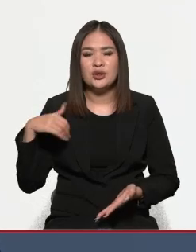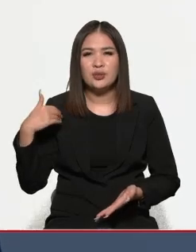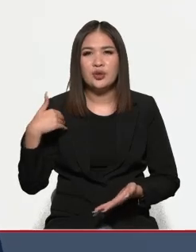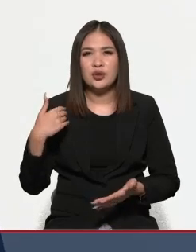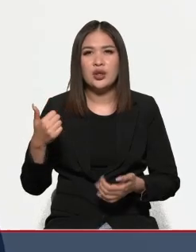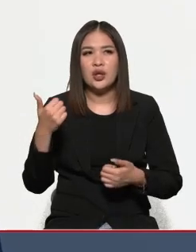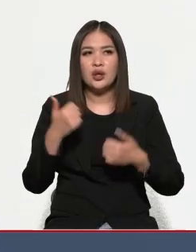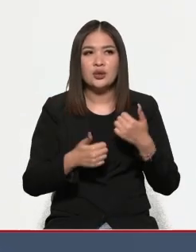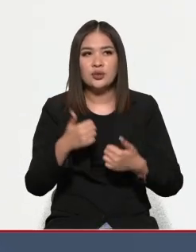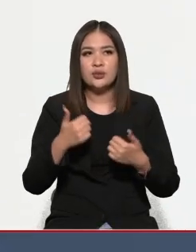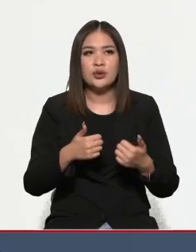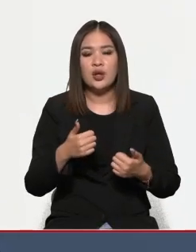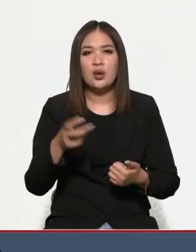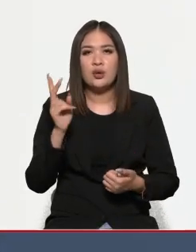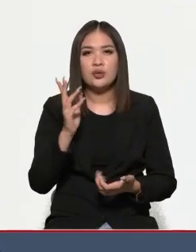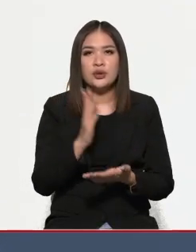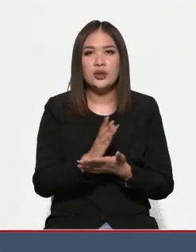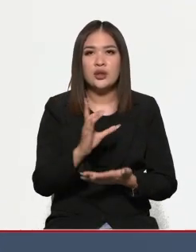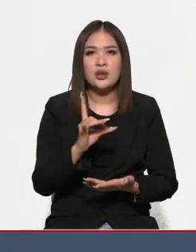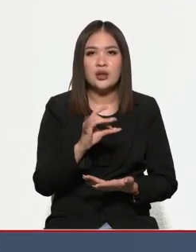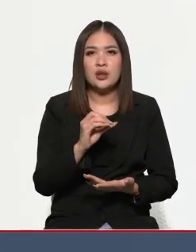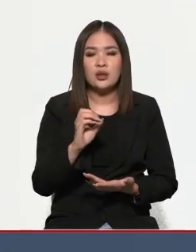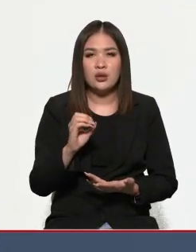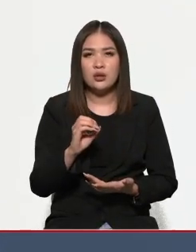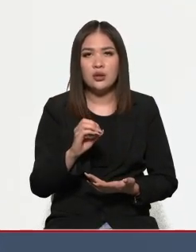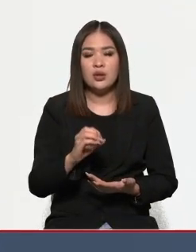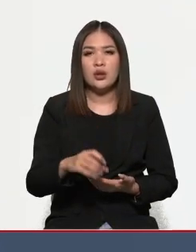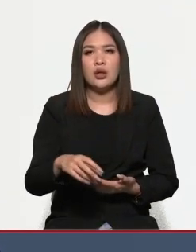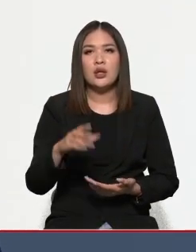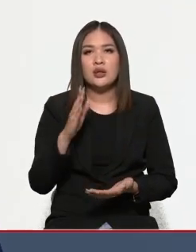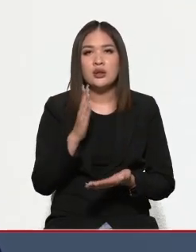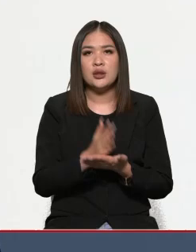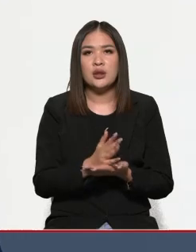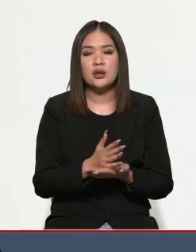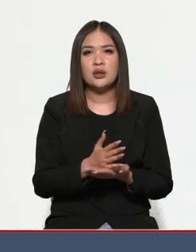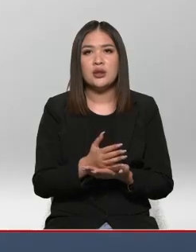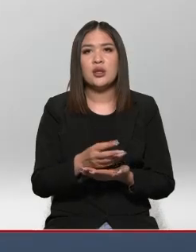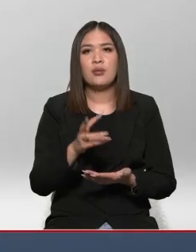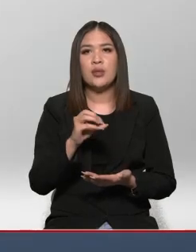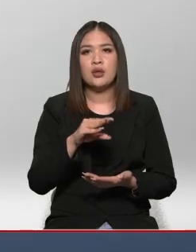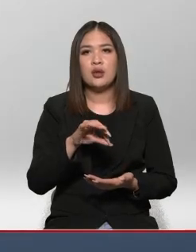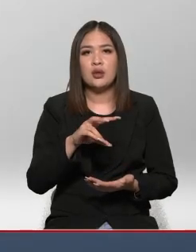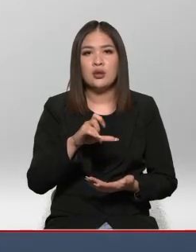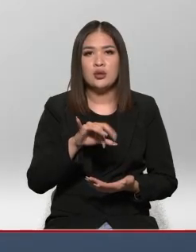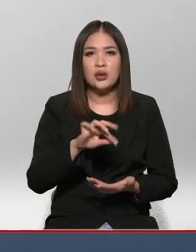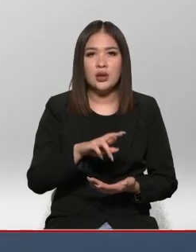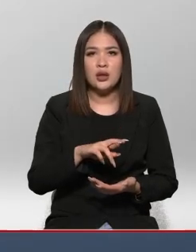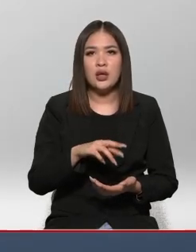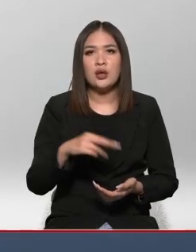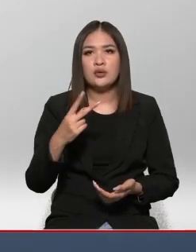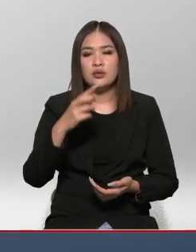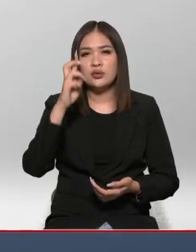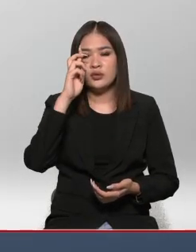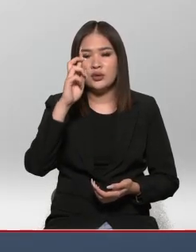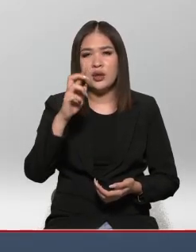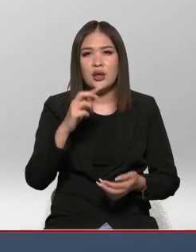наши конкурентные преимущества. У кого-то есть сырье, у нас плодовочное сырье. Здесь есть, например, черная металлургия. Да и товарооборот между странами